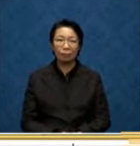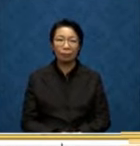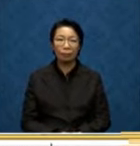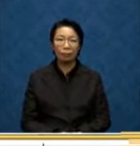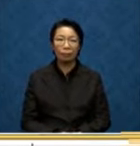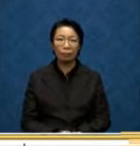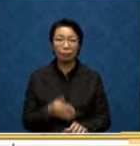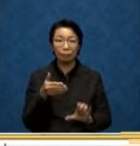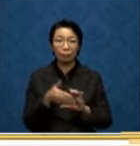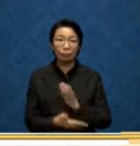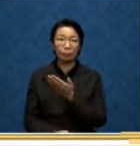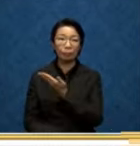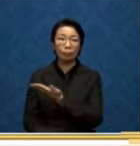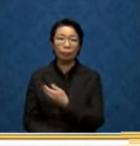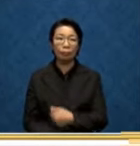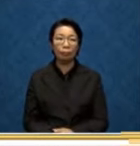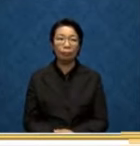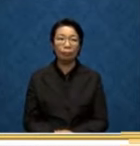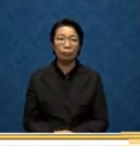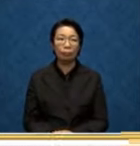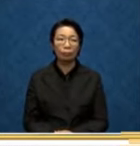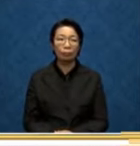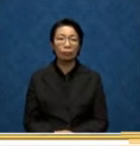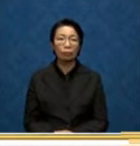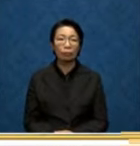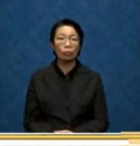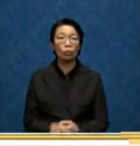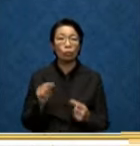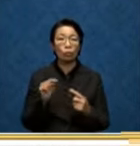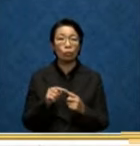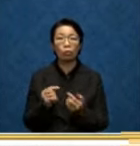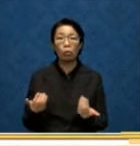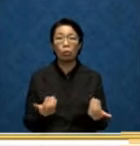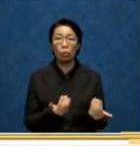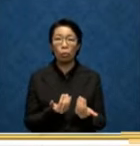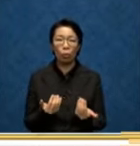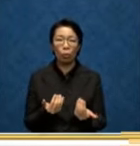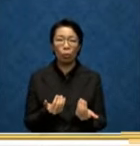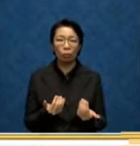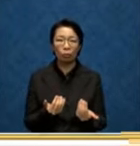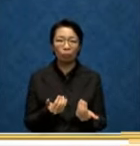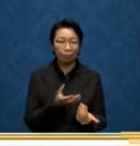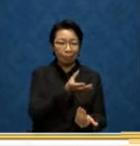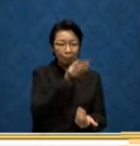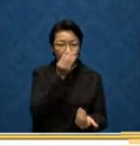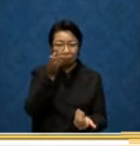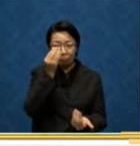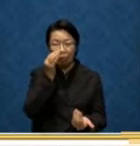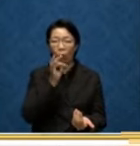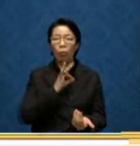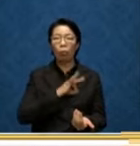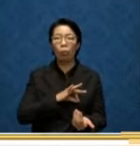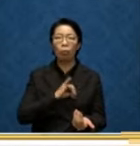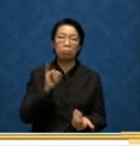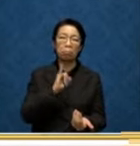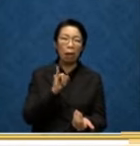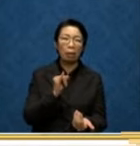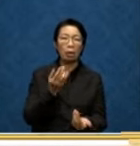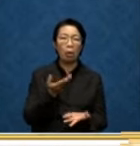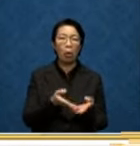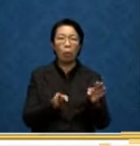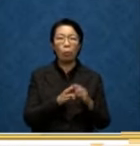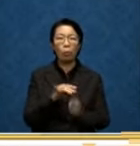ภาพต่อไปค่ะจนกระทั่งลูกเนี่ยนะคะเมื่อเห็นภาพต่างๆนานาของพ่อแม่สถานการณ์ของครอ